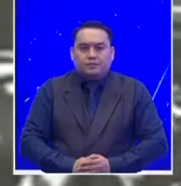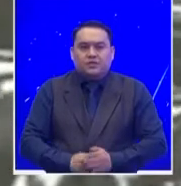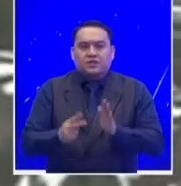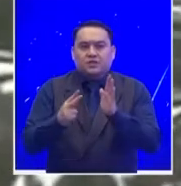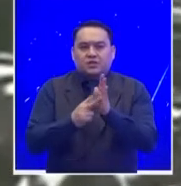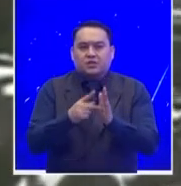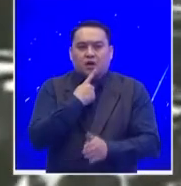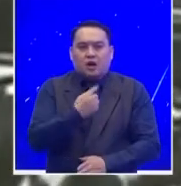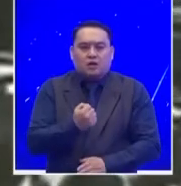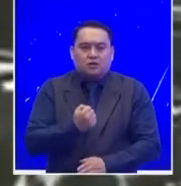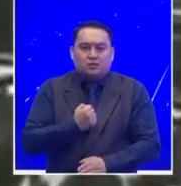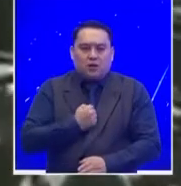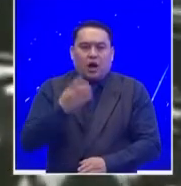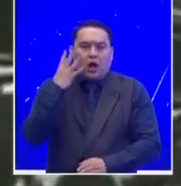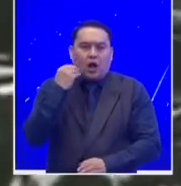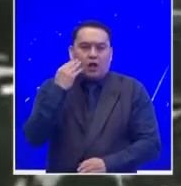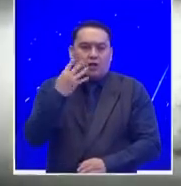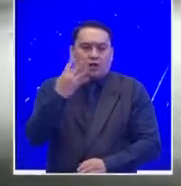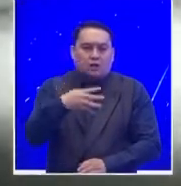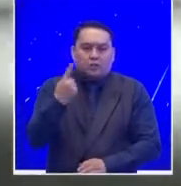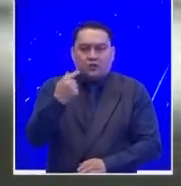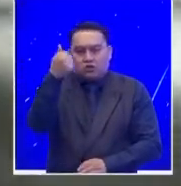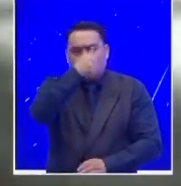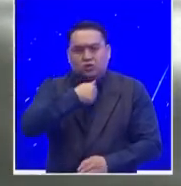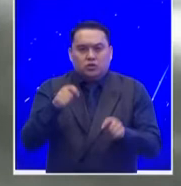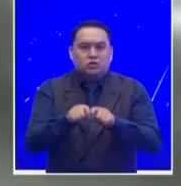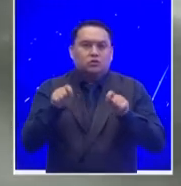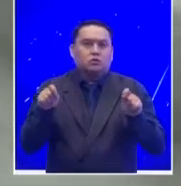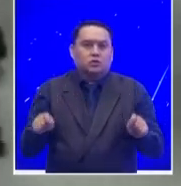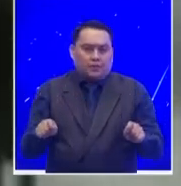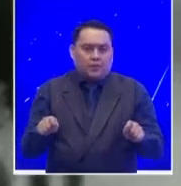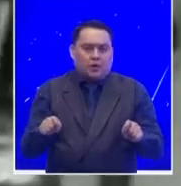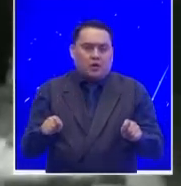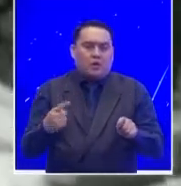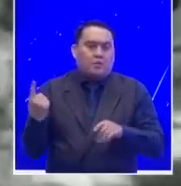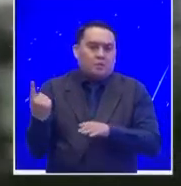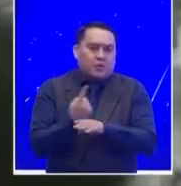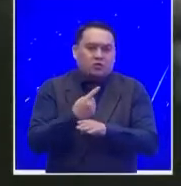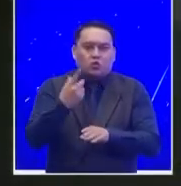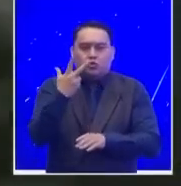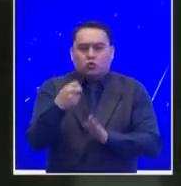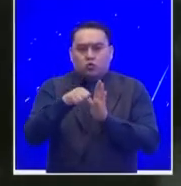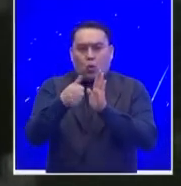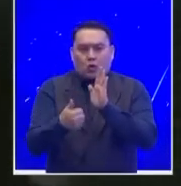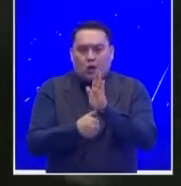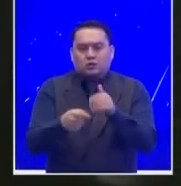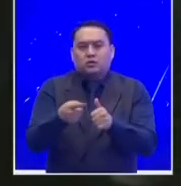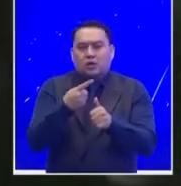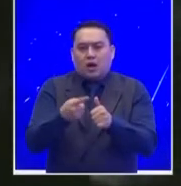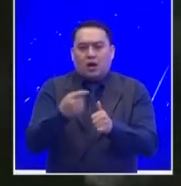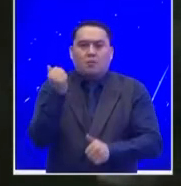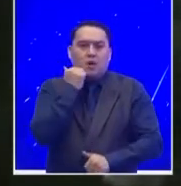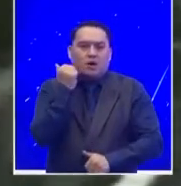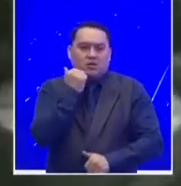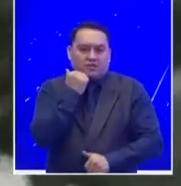8-ші әскери құрама Алматыда 1941 жылы жасақталған алғашында 316-ші атқыштар дивизиясы болып аталса, Мәскеу